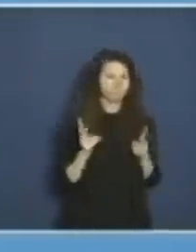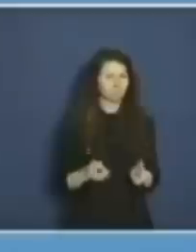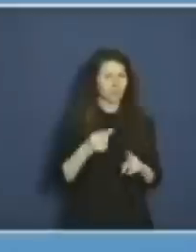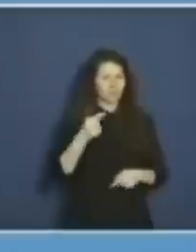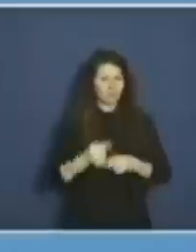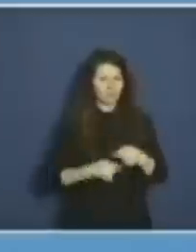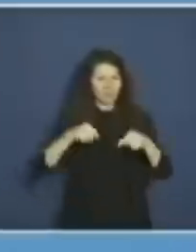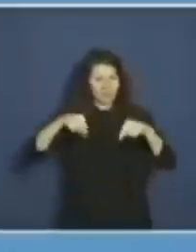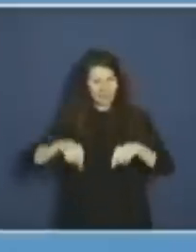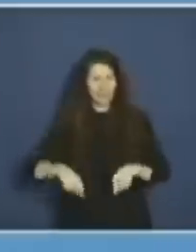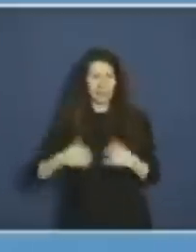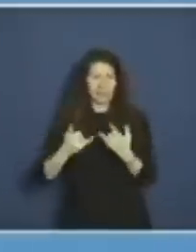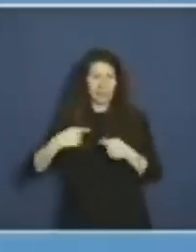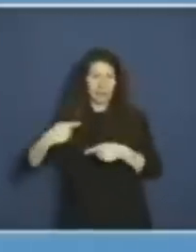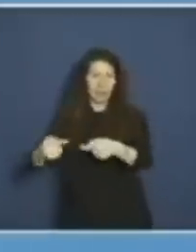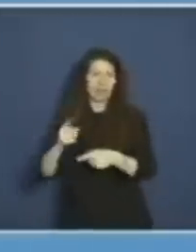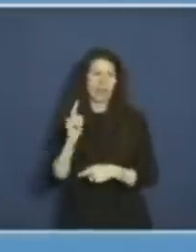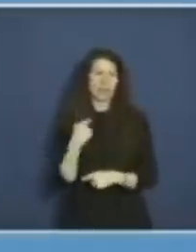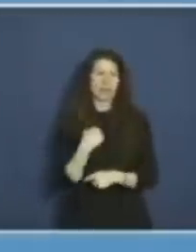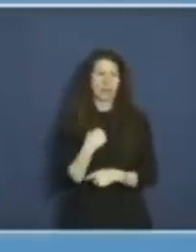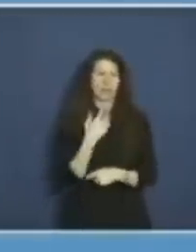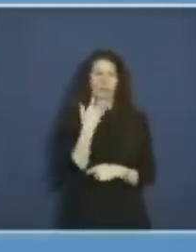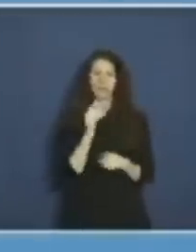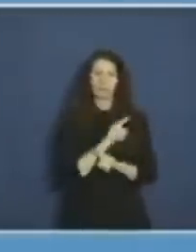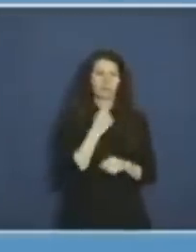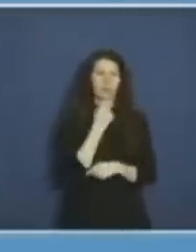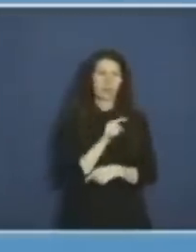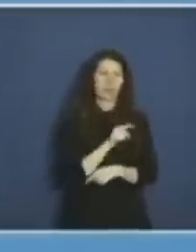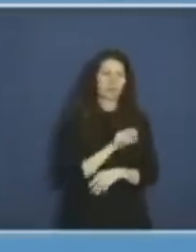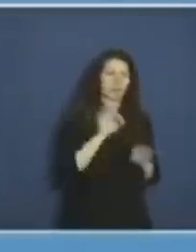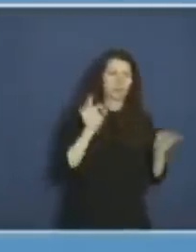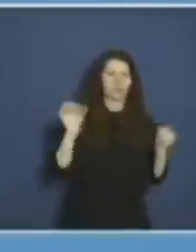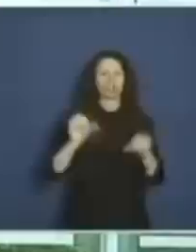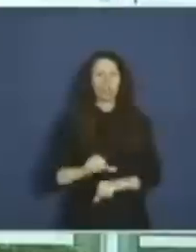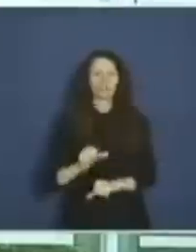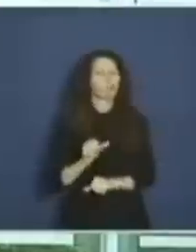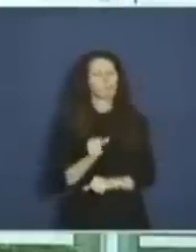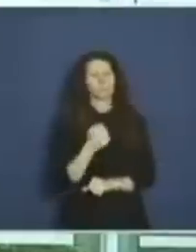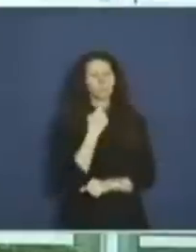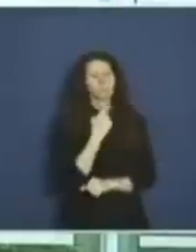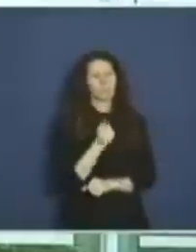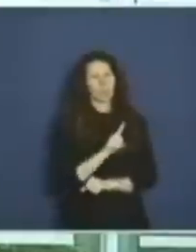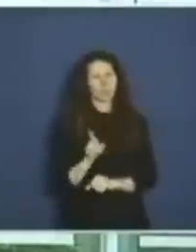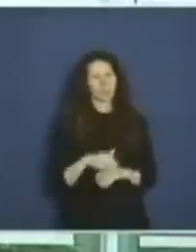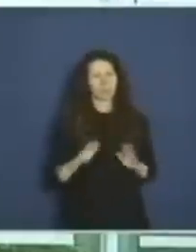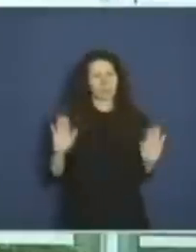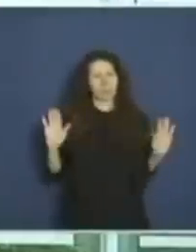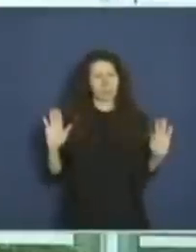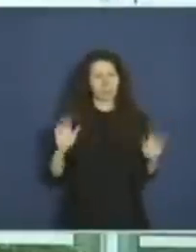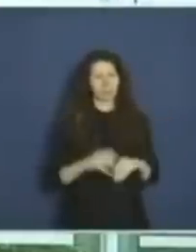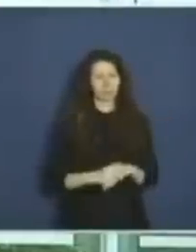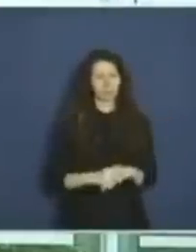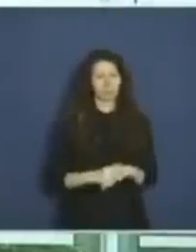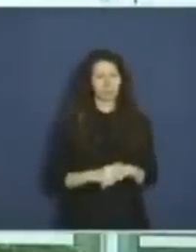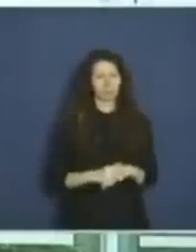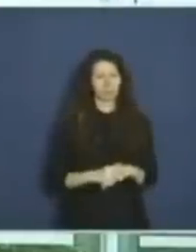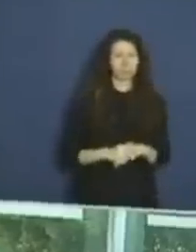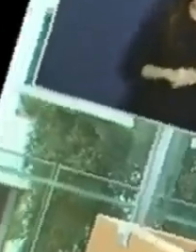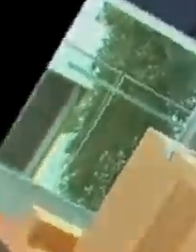halt bei uns war. Aber ich möchte jetzt keine Aussage über besser oder schlechter tatsächlich da getroffen haben